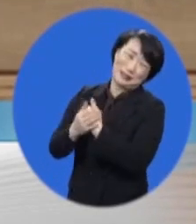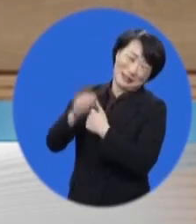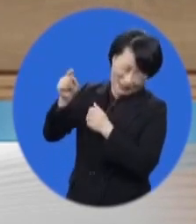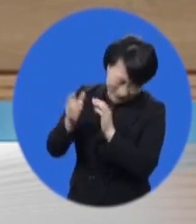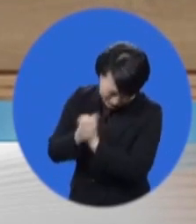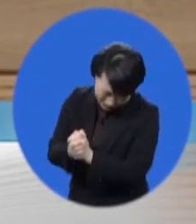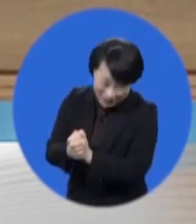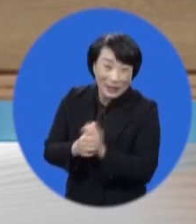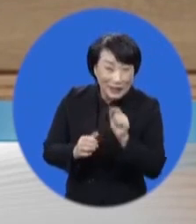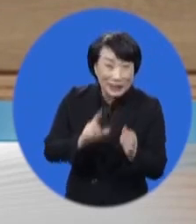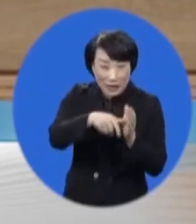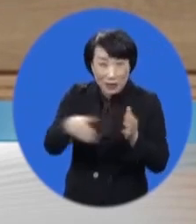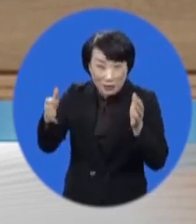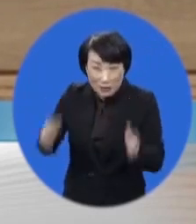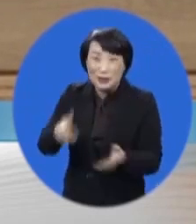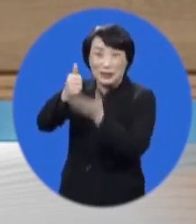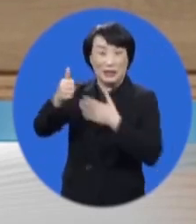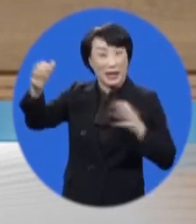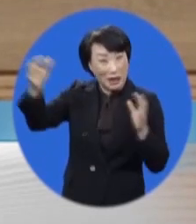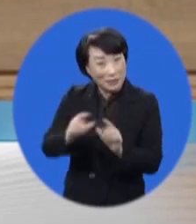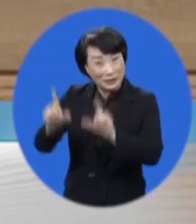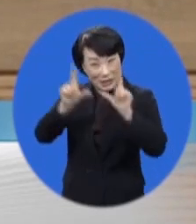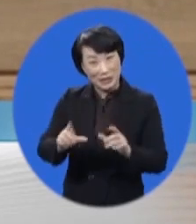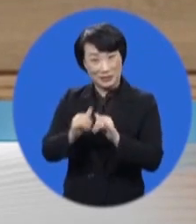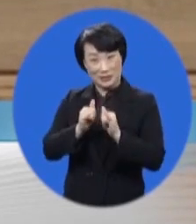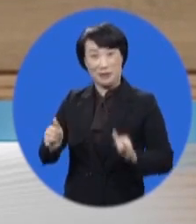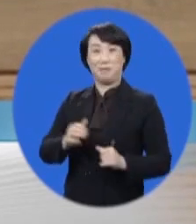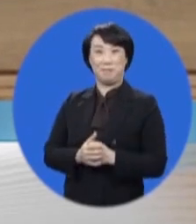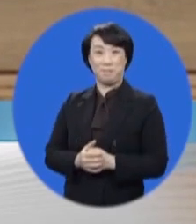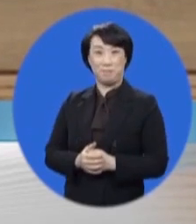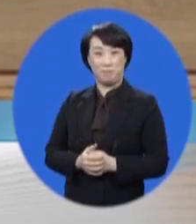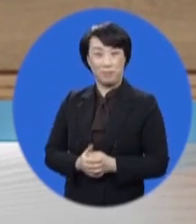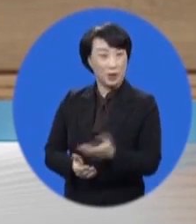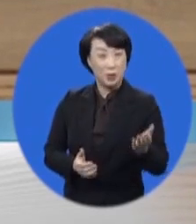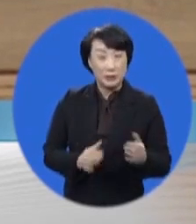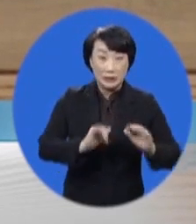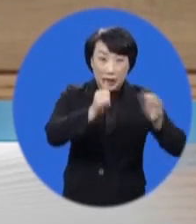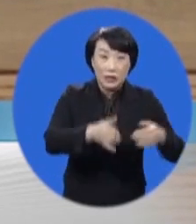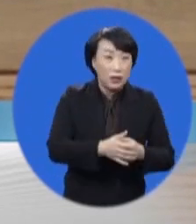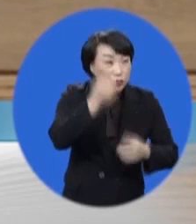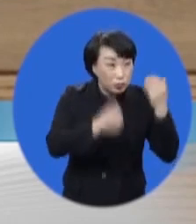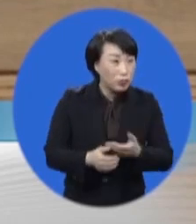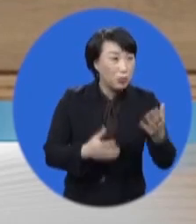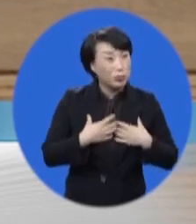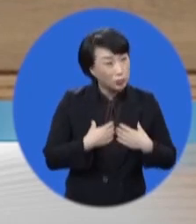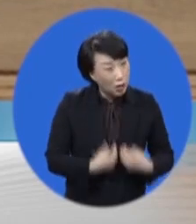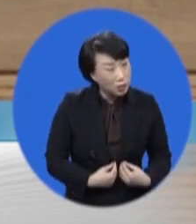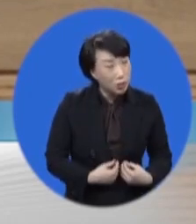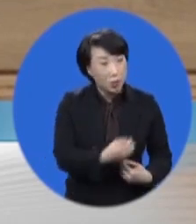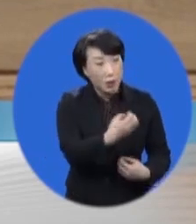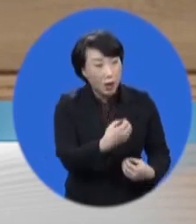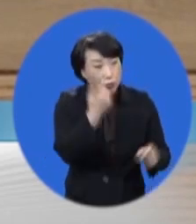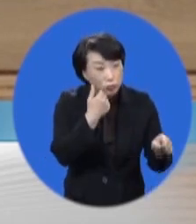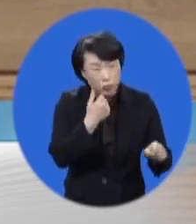것만이 세월 속에 주님과 더불어 사는 사람입니다. 이 세상에서 누가 좌절의 소리를 나에게